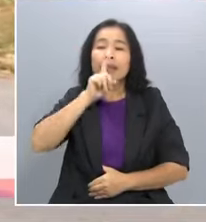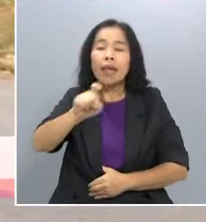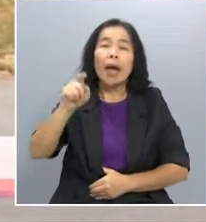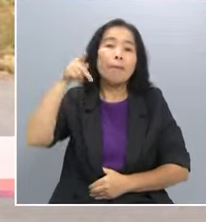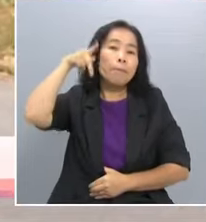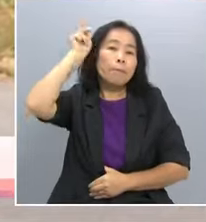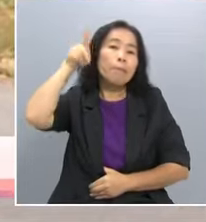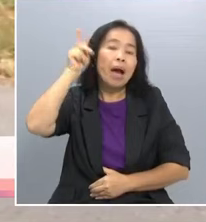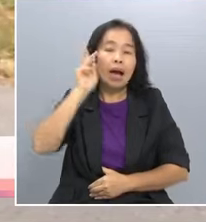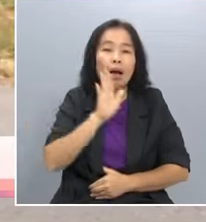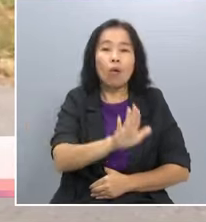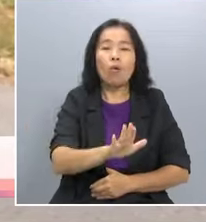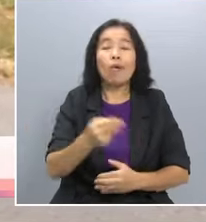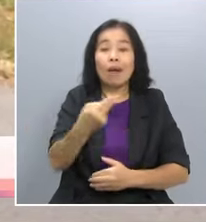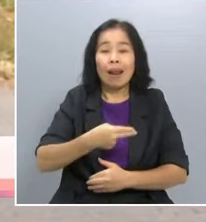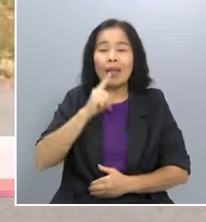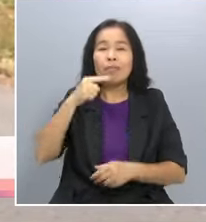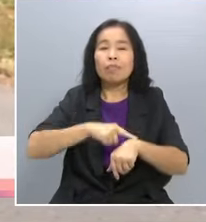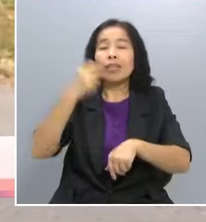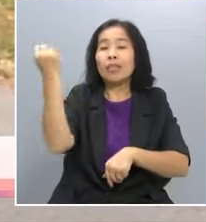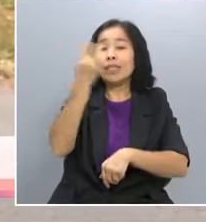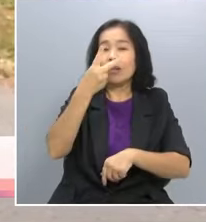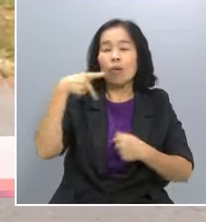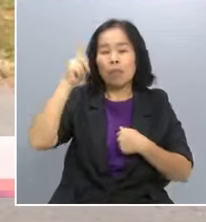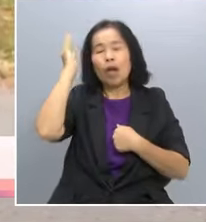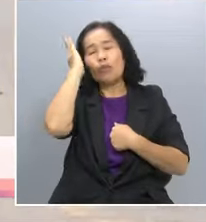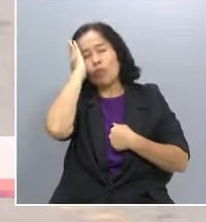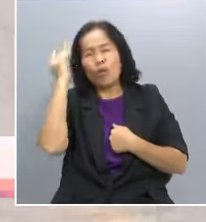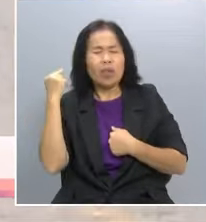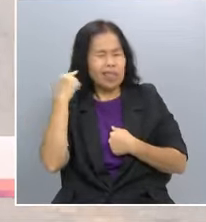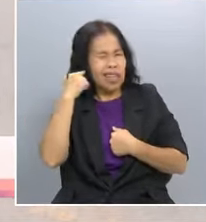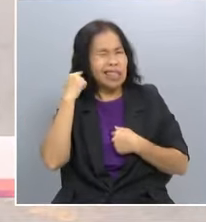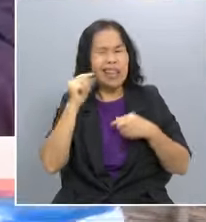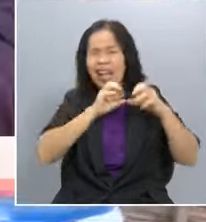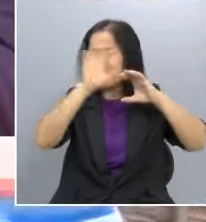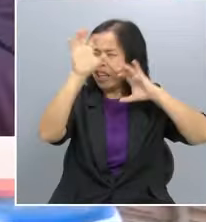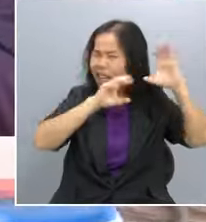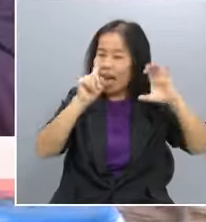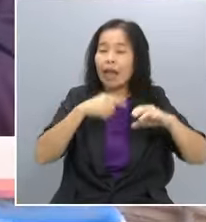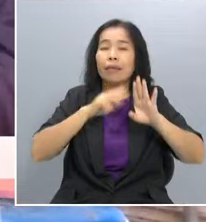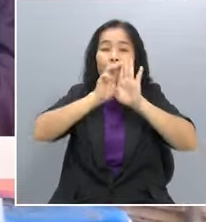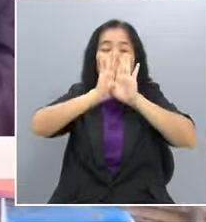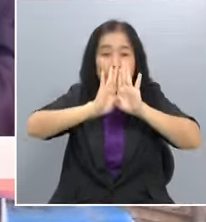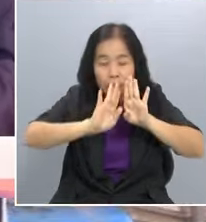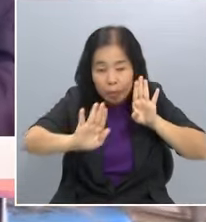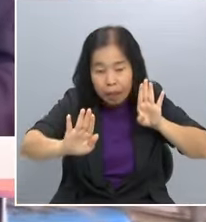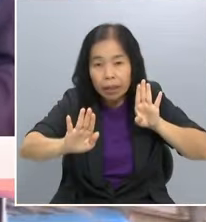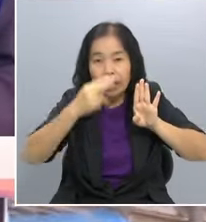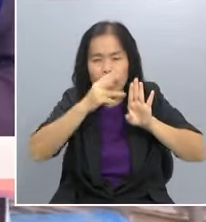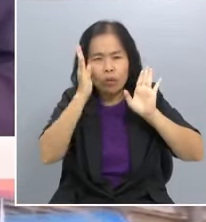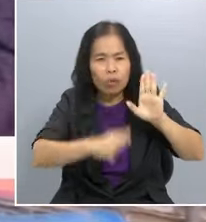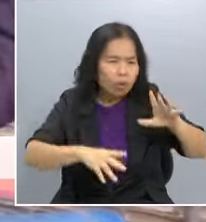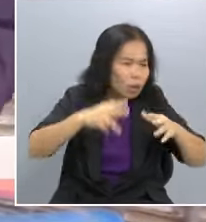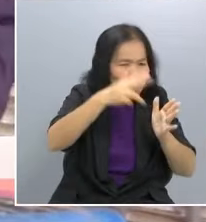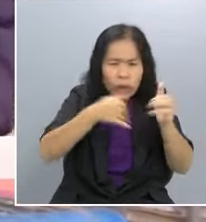มศป้าบอกว่าตีสองตอนที่ป้านอนอยู่ในบ้านได้ยินเสียงดังเอะอะโวยวายก็เปิดประตูออกมาดูเห็นคนวิ่งไ